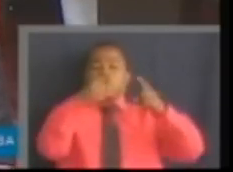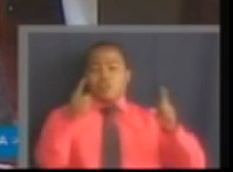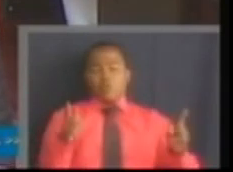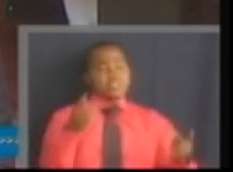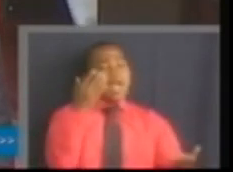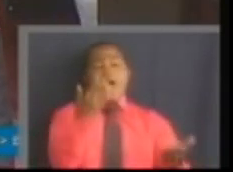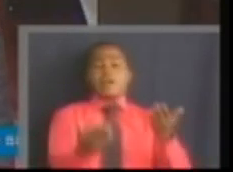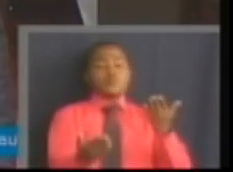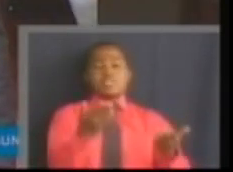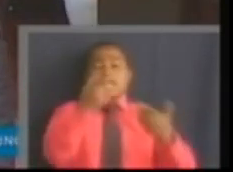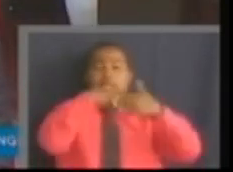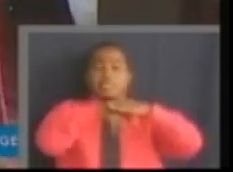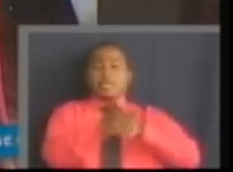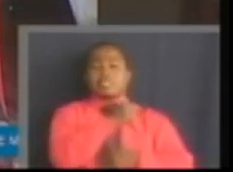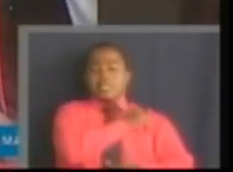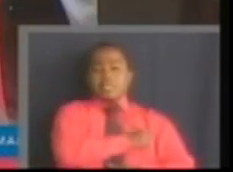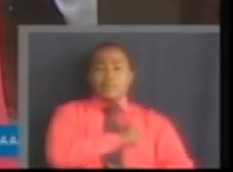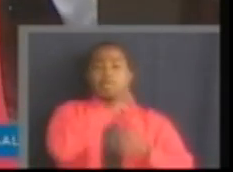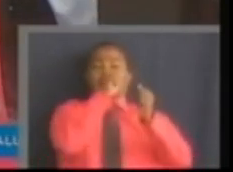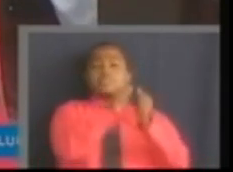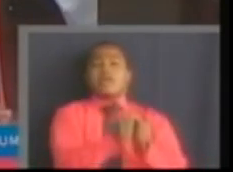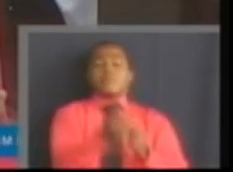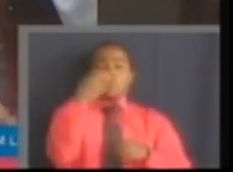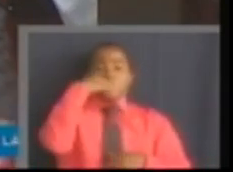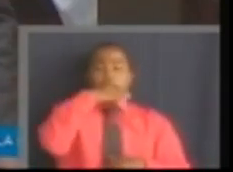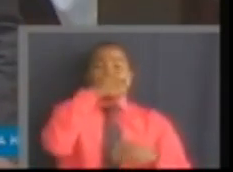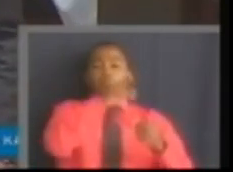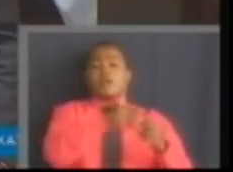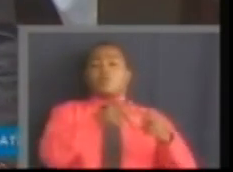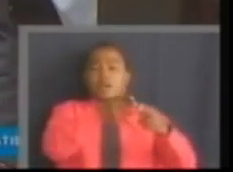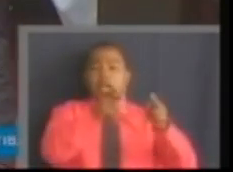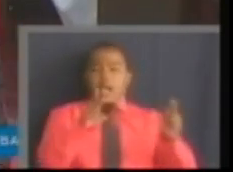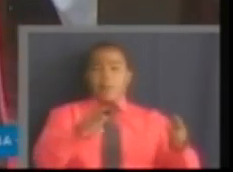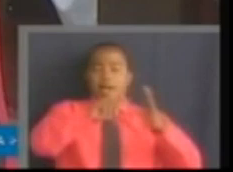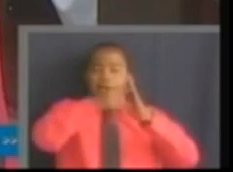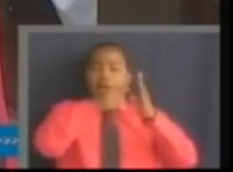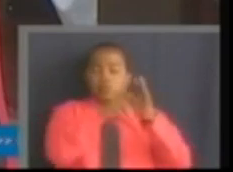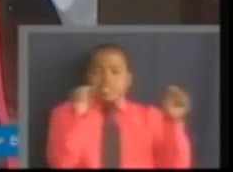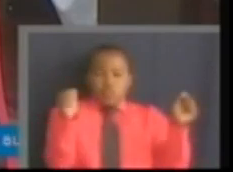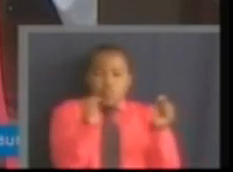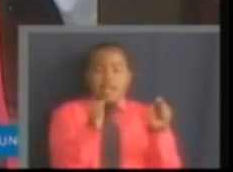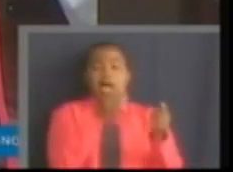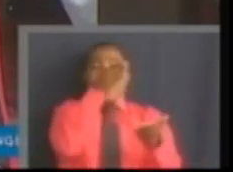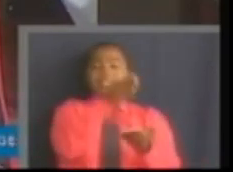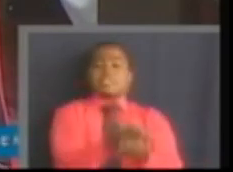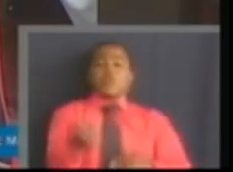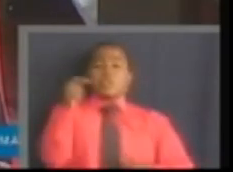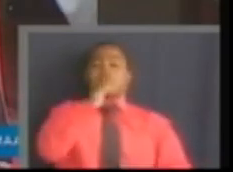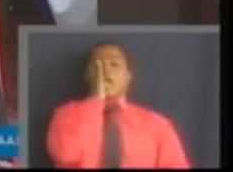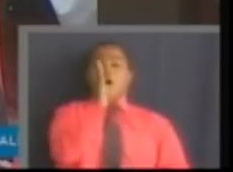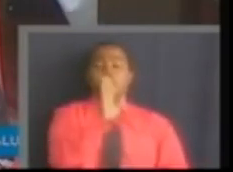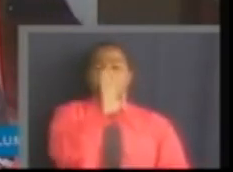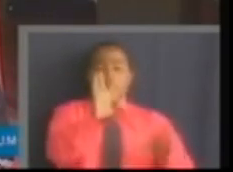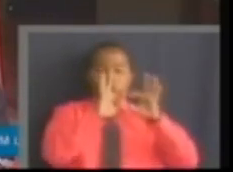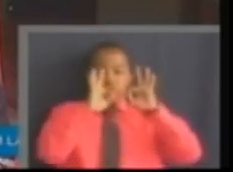kitabia. Kwa hiyo jambo la msingi, kama unaona kwamba kama nani kanuni itakubana, hakikisha jenga hoja yako vizuri, lakini mwisho wa siku